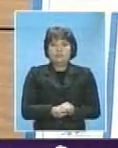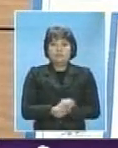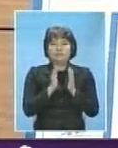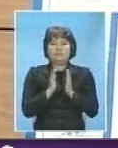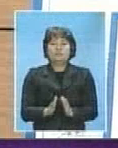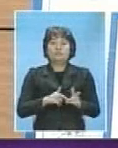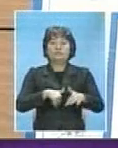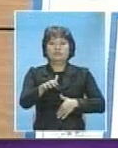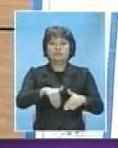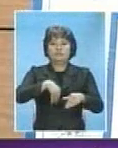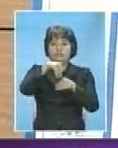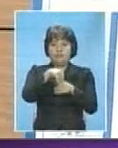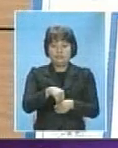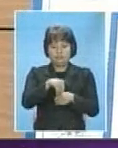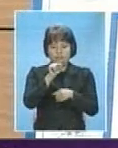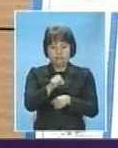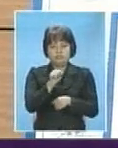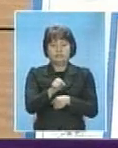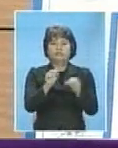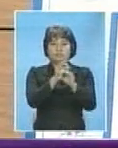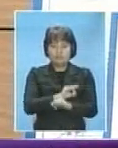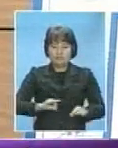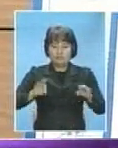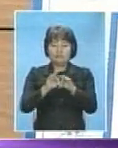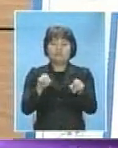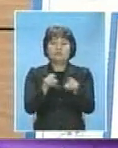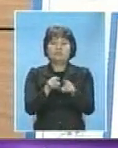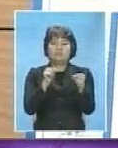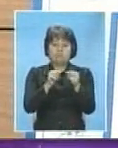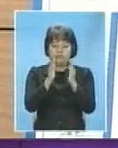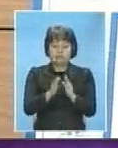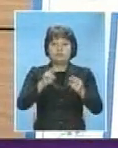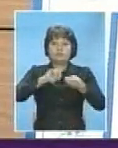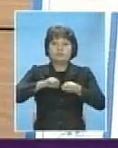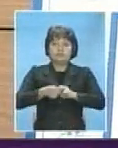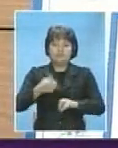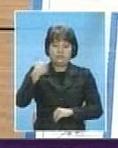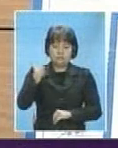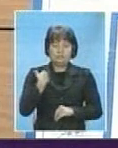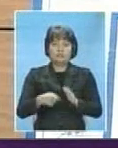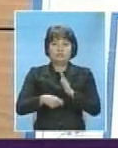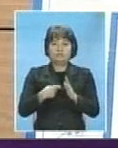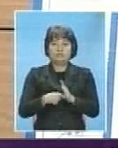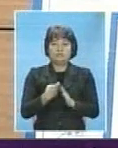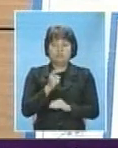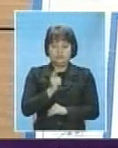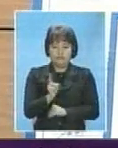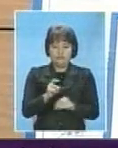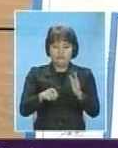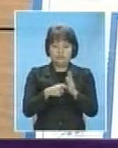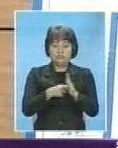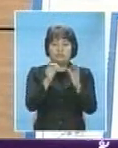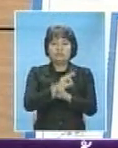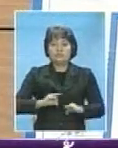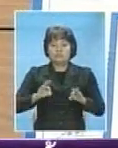ยู่ในพื้นที่ดังกล่าวนั้นมีความสำคัญมากหรือน้อยกว่าประชาชนที่ประสบอุทกภัยในพื้นที่อื่นๆแต่ข้อเท็จจริงก็คือพื้นที่ดังกล่าวนั้นจะเป็นบ